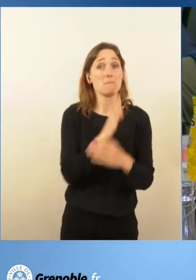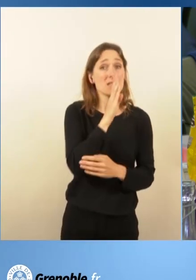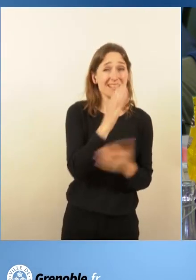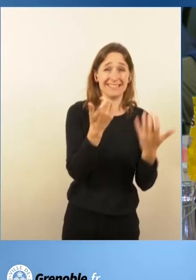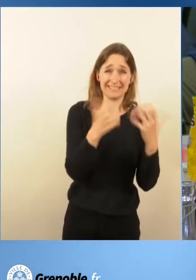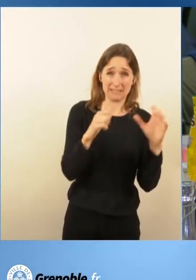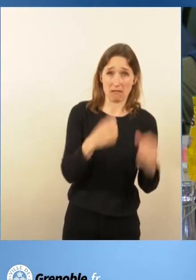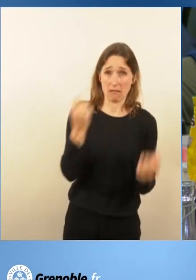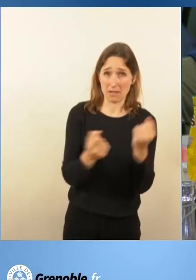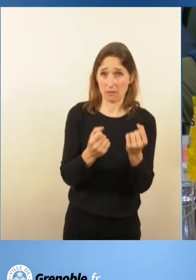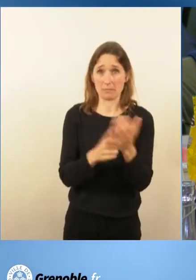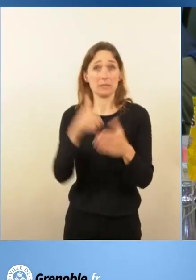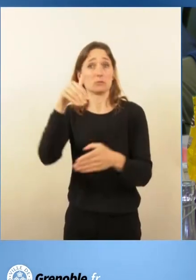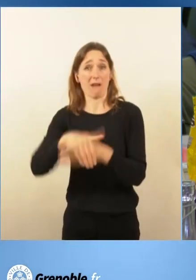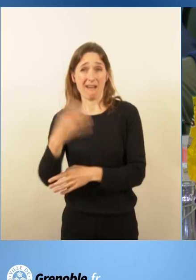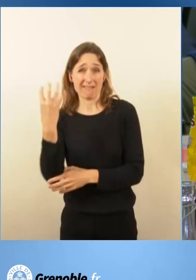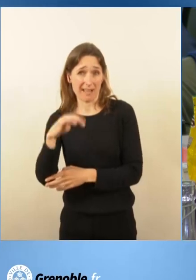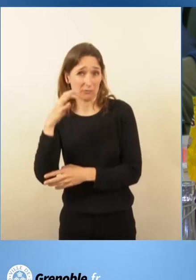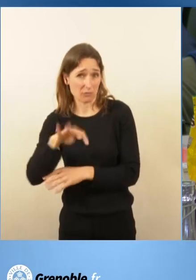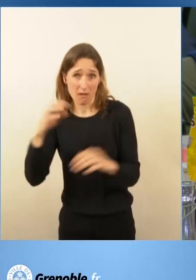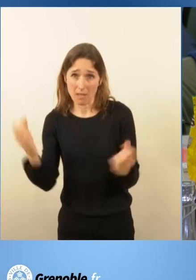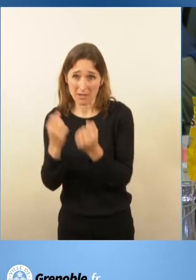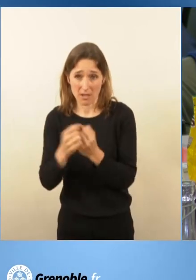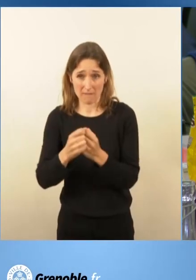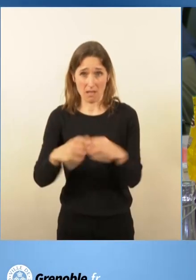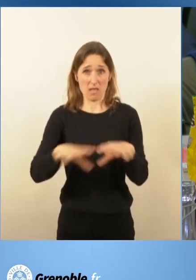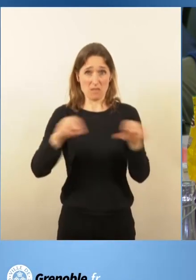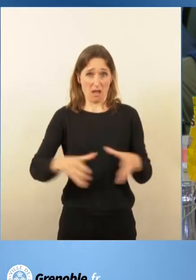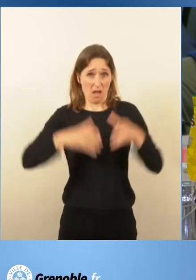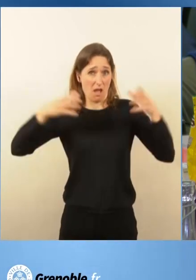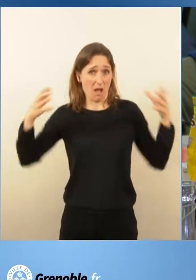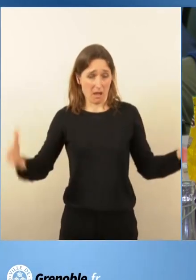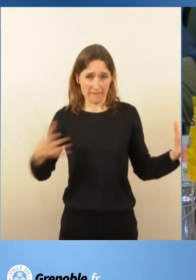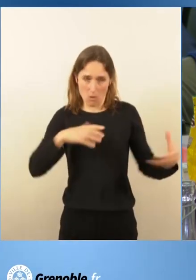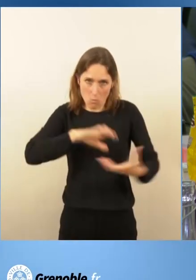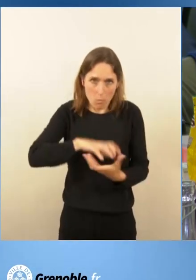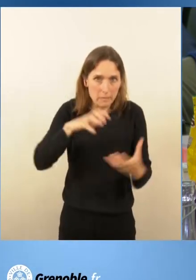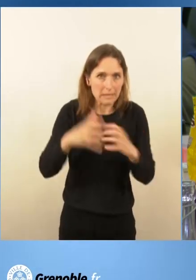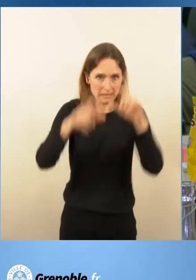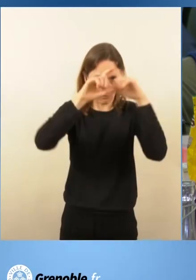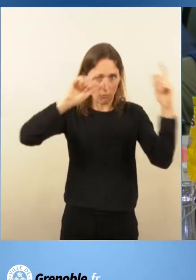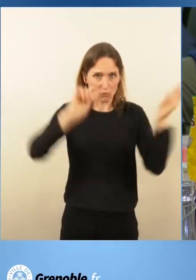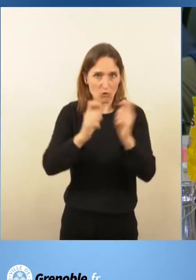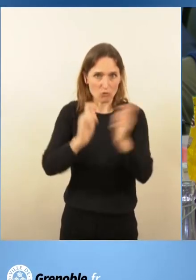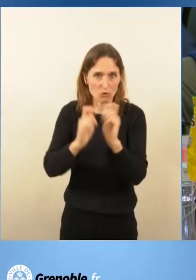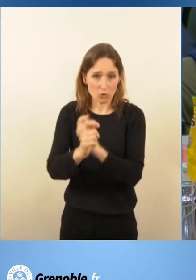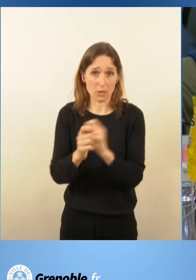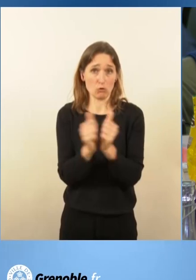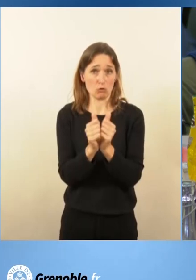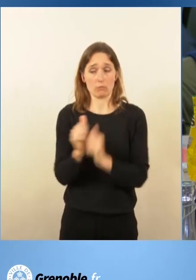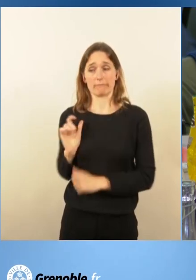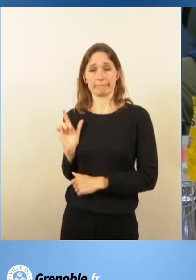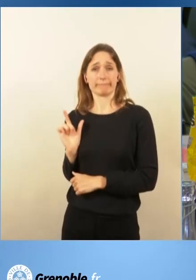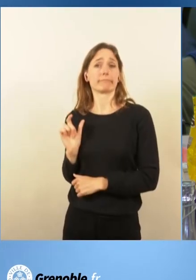ça concerne un grand nombre de personnes et donc c'est c'est compliqué mais nous avons bien cette volonté avec Pierre mériode